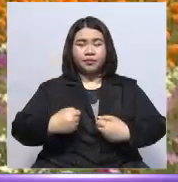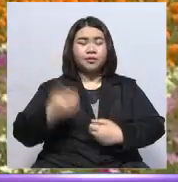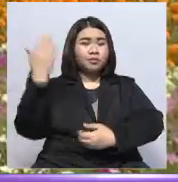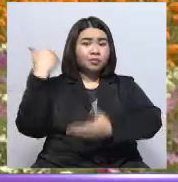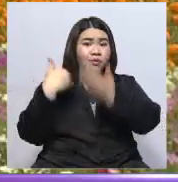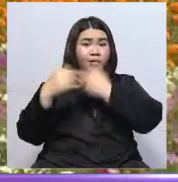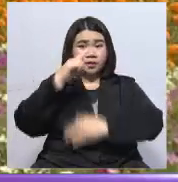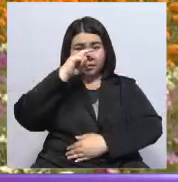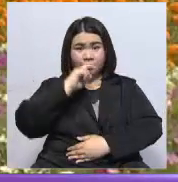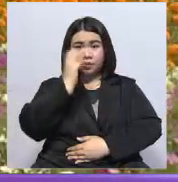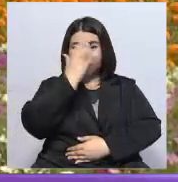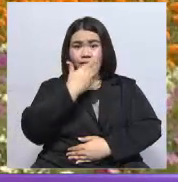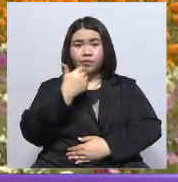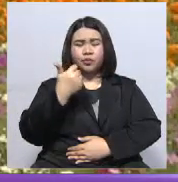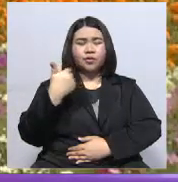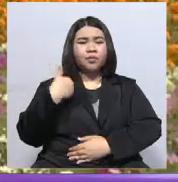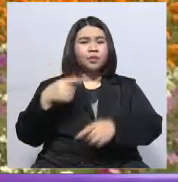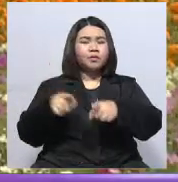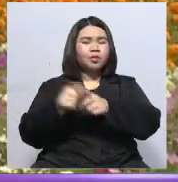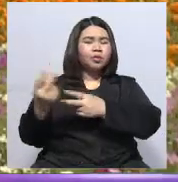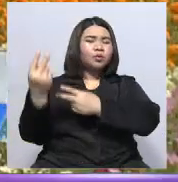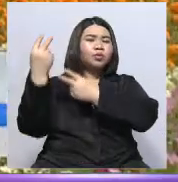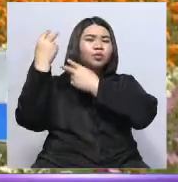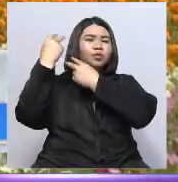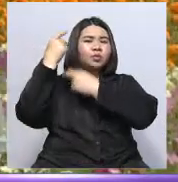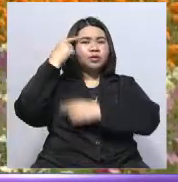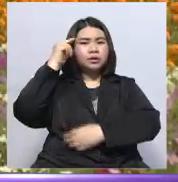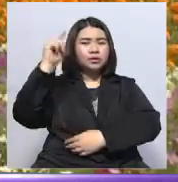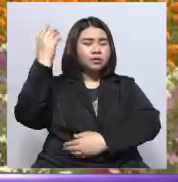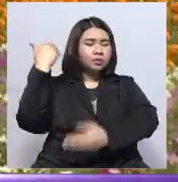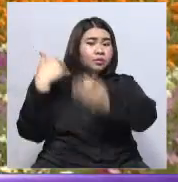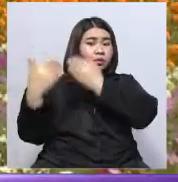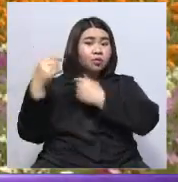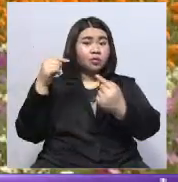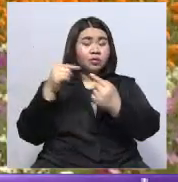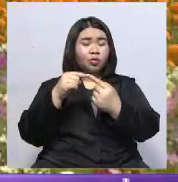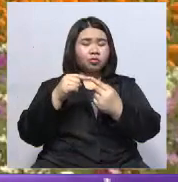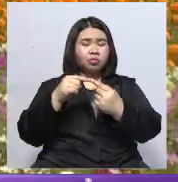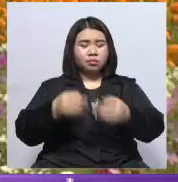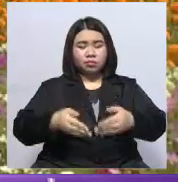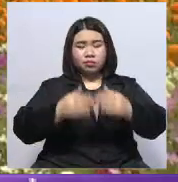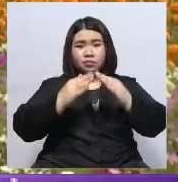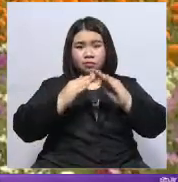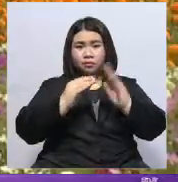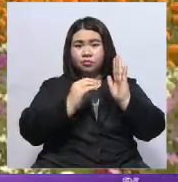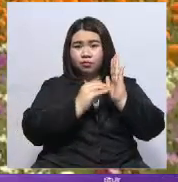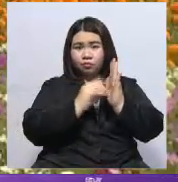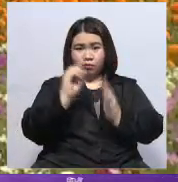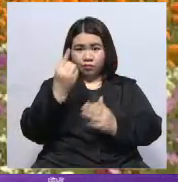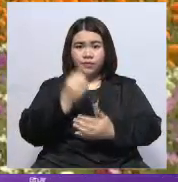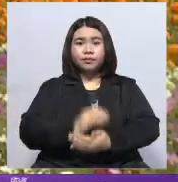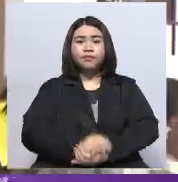แบบนี้แล้วยังถือเป็นการย้อนบรรยากาศรำลึกตั้งแต่สมัยประวัติศาสตร์ตั้งแต่สมัยกรุงรัตนโกสินทร์อีกด้วยค่ะ